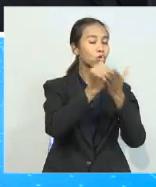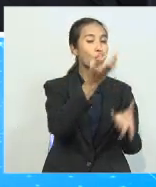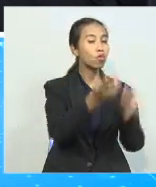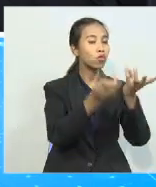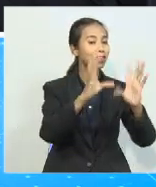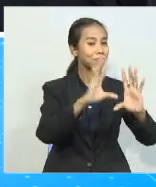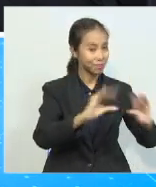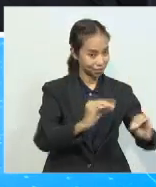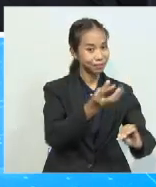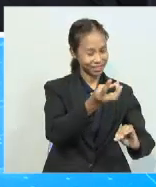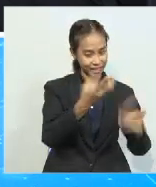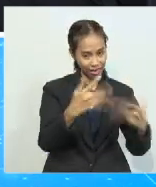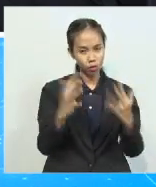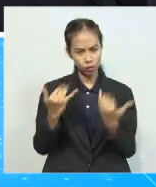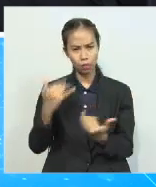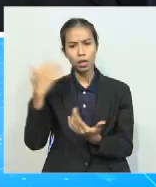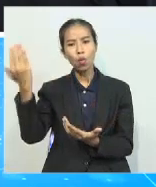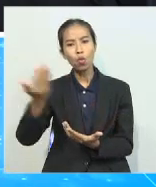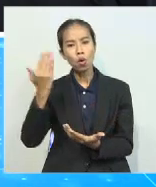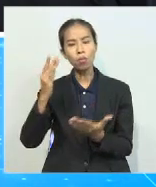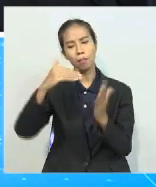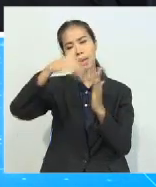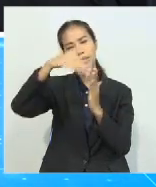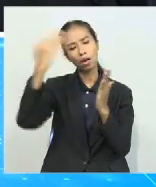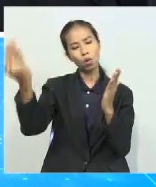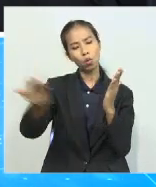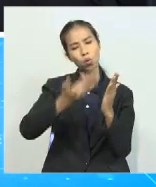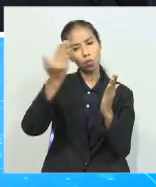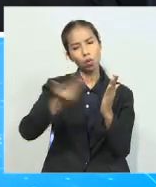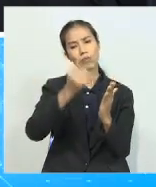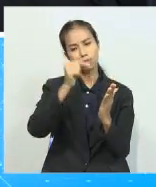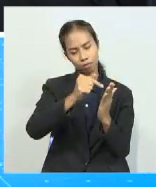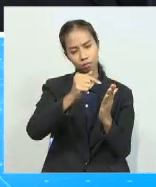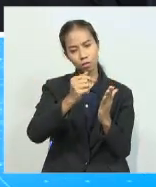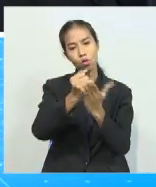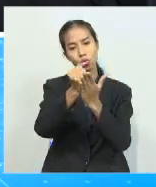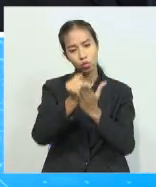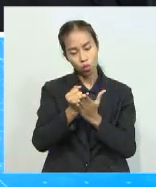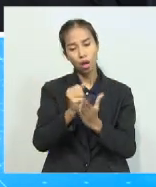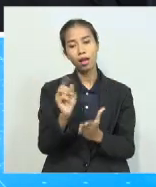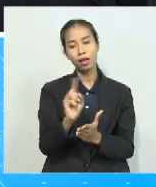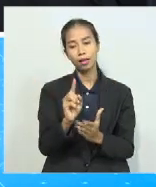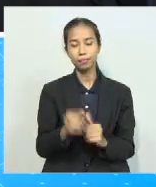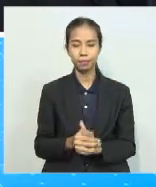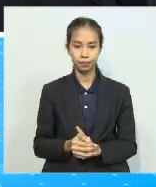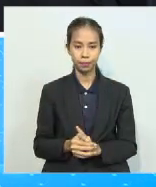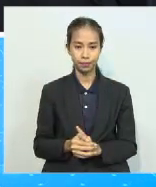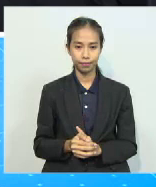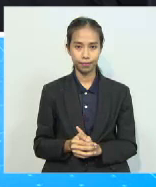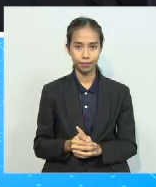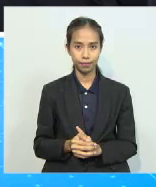ของลมเหนือลมตะวันออกเฉียงเหนือที่พัดปกคลุมเข้ามาสู่บ้านเรานะครับแล้วก็ทำให้ลักษณะของ